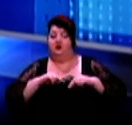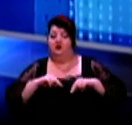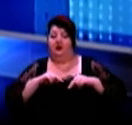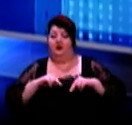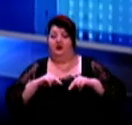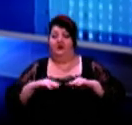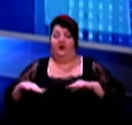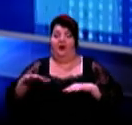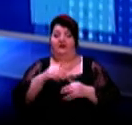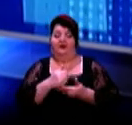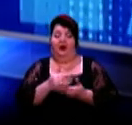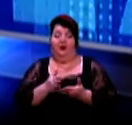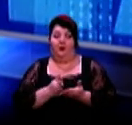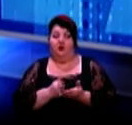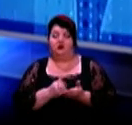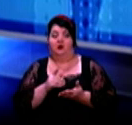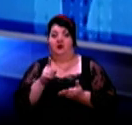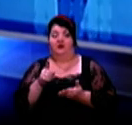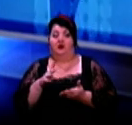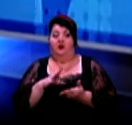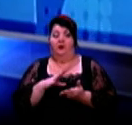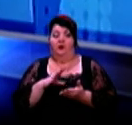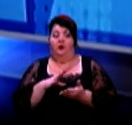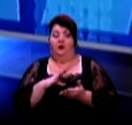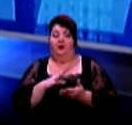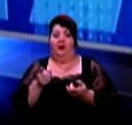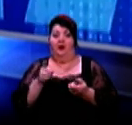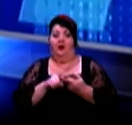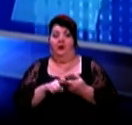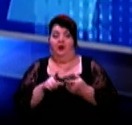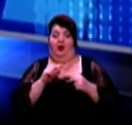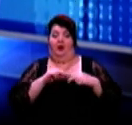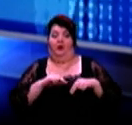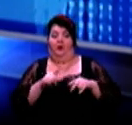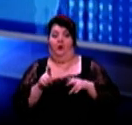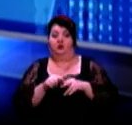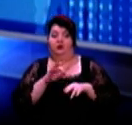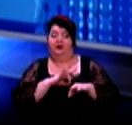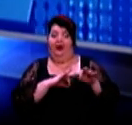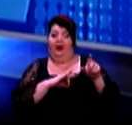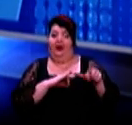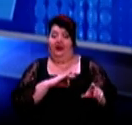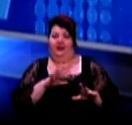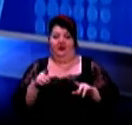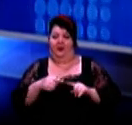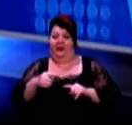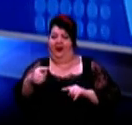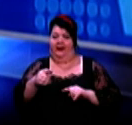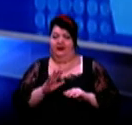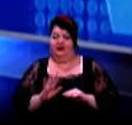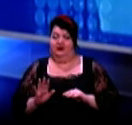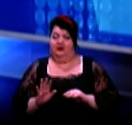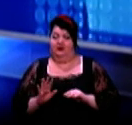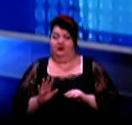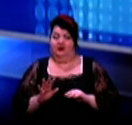в сфері послуг, вони були зав'язані, як приклад, вони були зав'язані на роботу з клієнтом, не дистанційно. І би